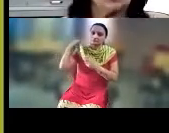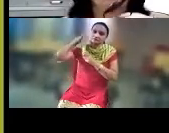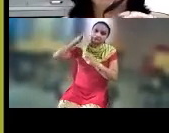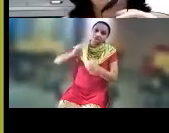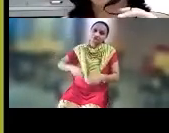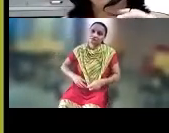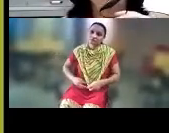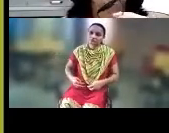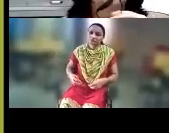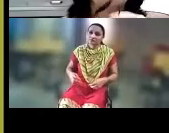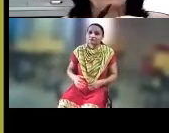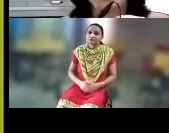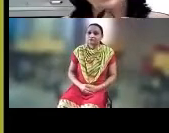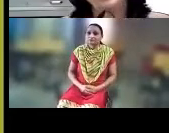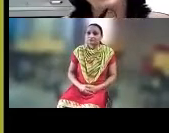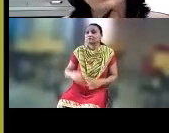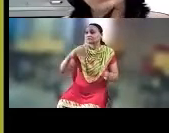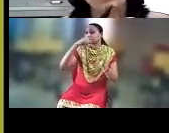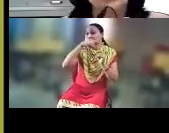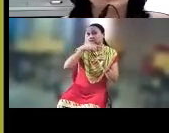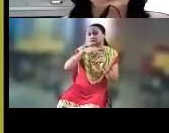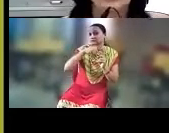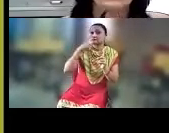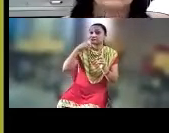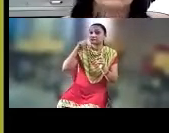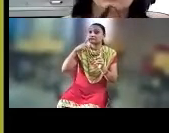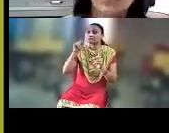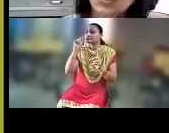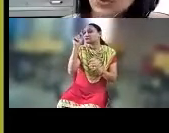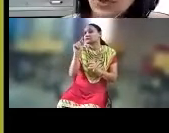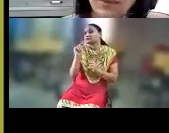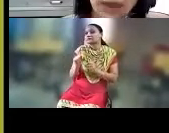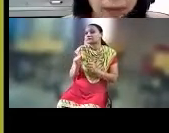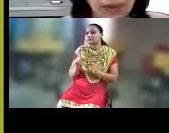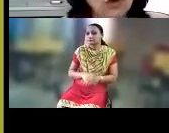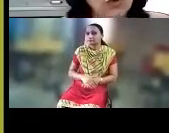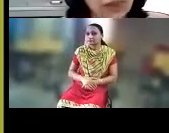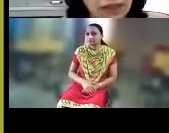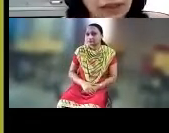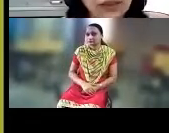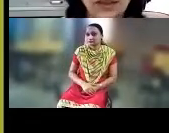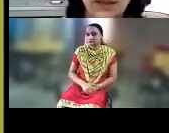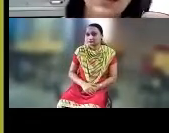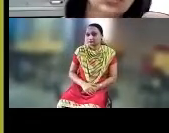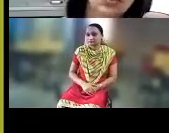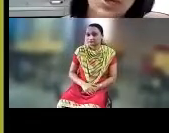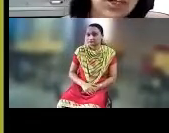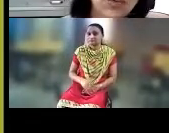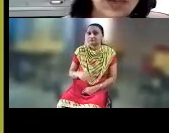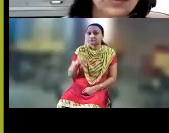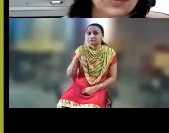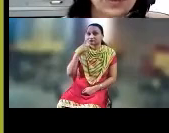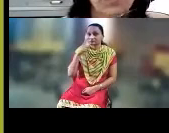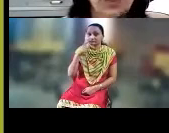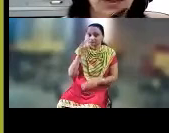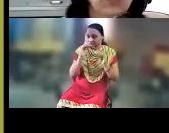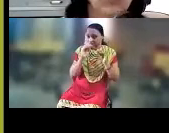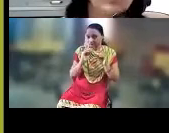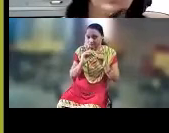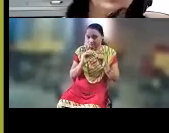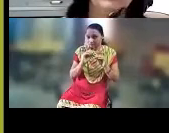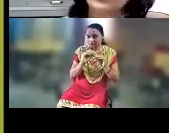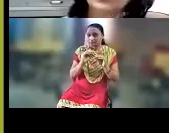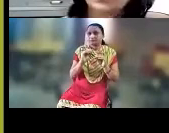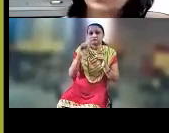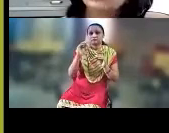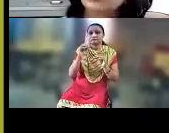सो अब हम आते हैं पॉजिटिव पेरेंटिंग टिप्स पे, जो कि बच्चों के माता पिता को बताई जा सकती हैं। इसको एज वाइज यहाँ पे लिखा हुआ है